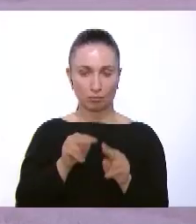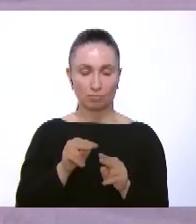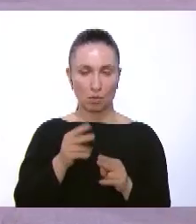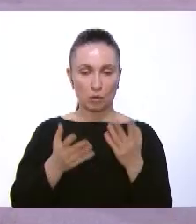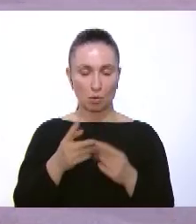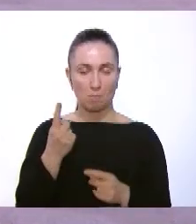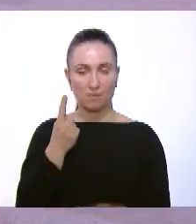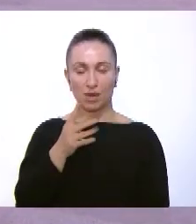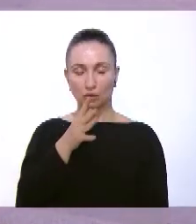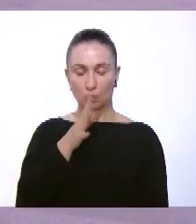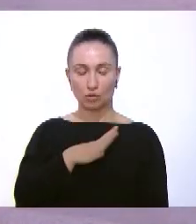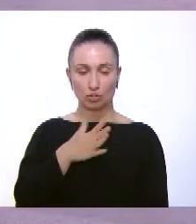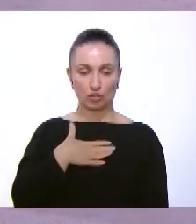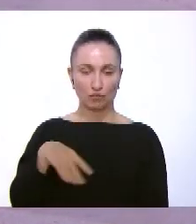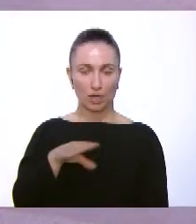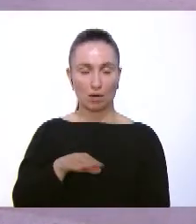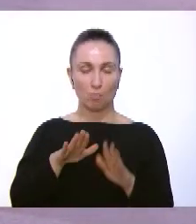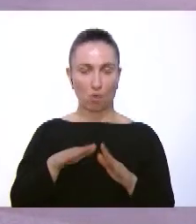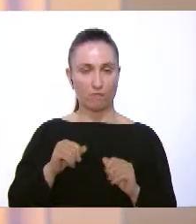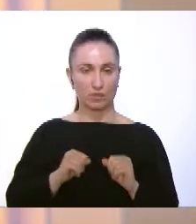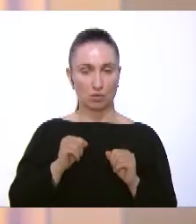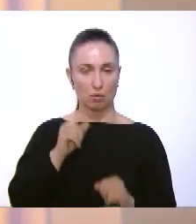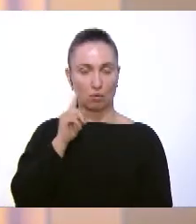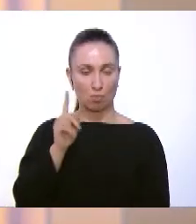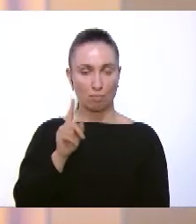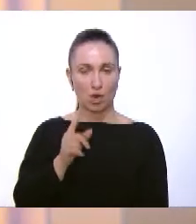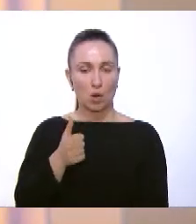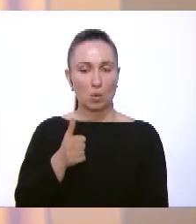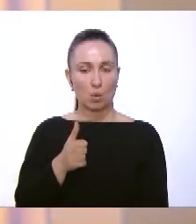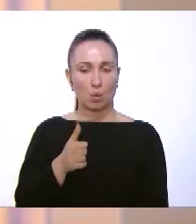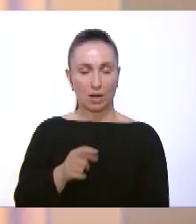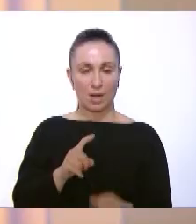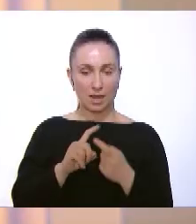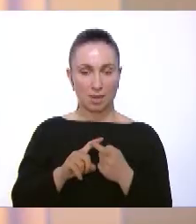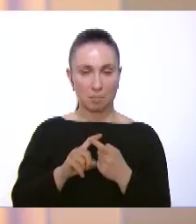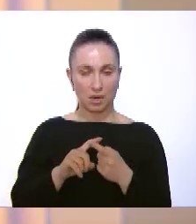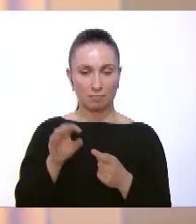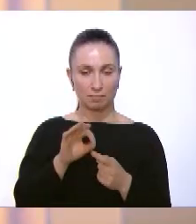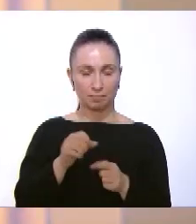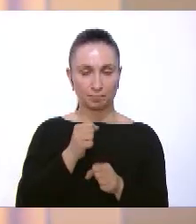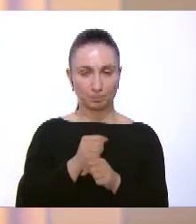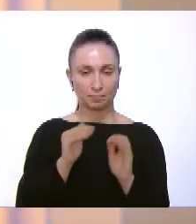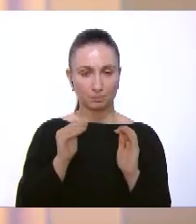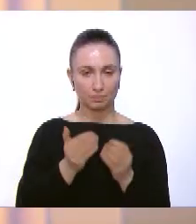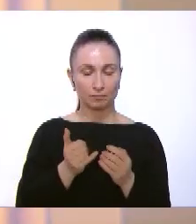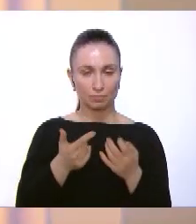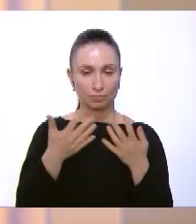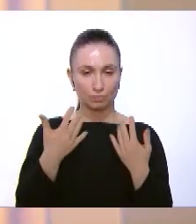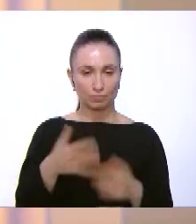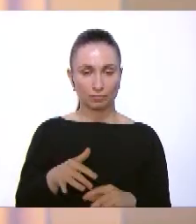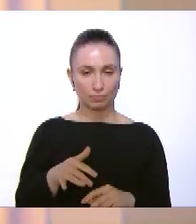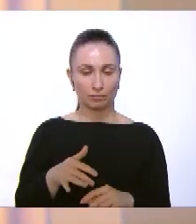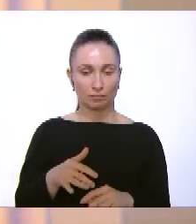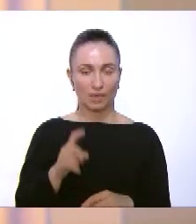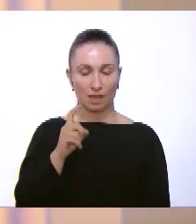თუ პირველ ეტაპზე ჩვენ მხოლოდ ვცდილობდით იმას, რომ როგორმე ინფექციის რეზერვუარი შეგვემცირებინა, აქ უკვე